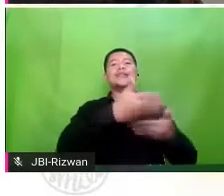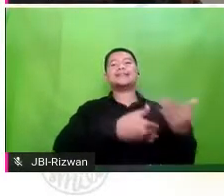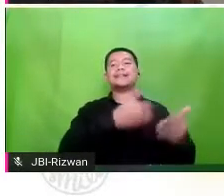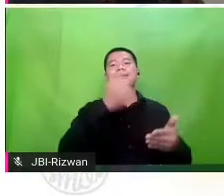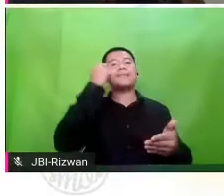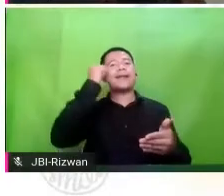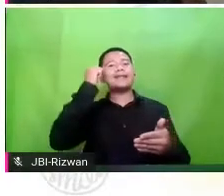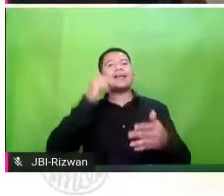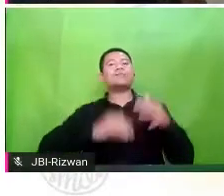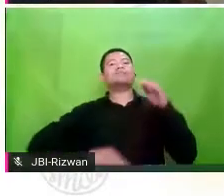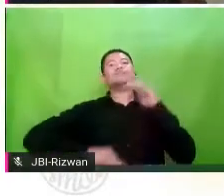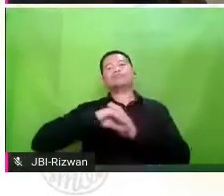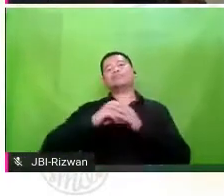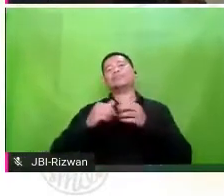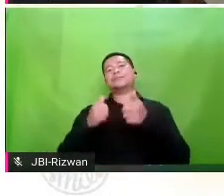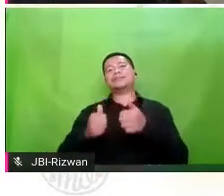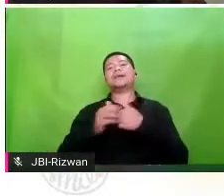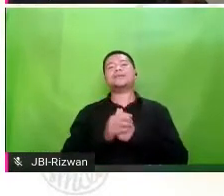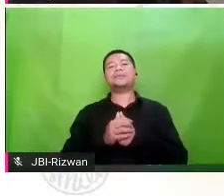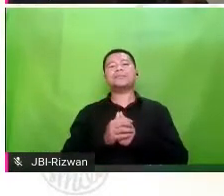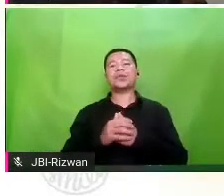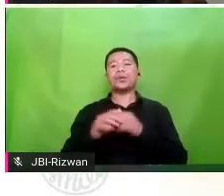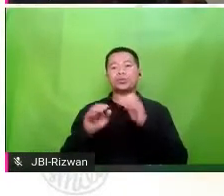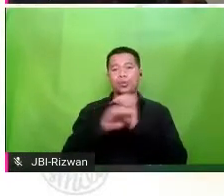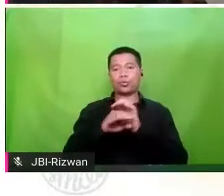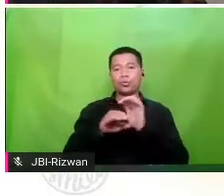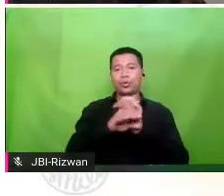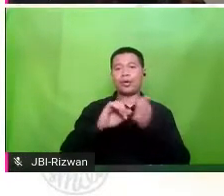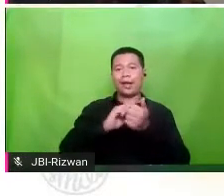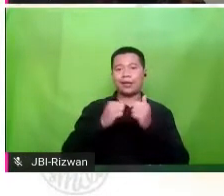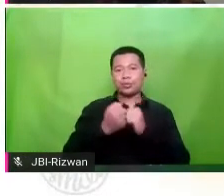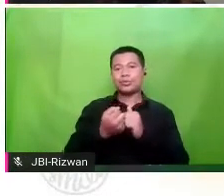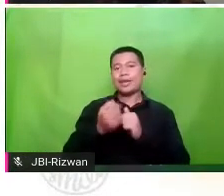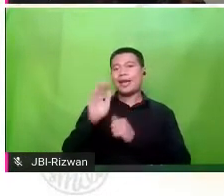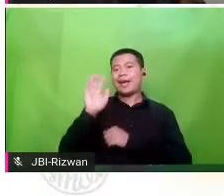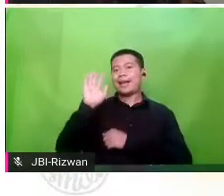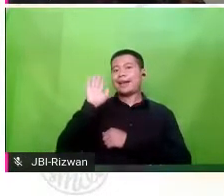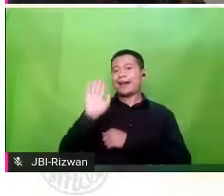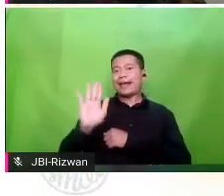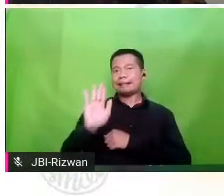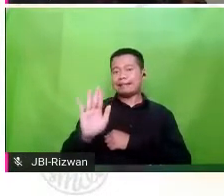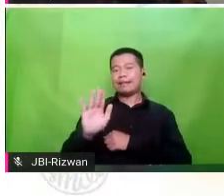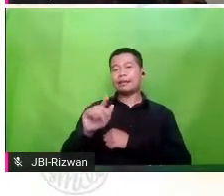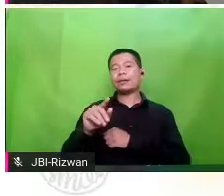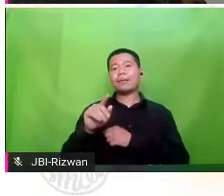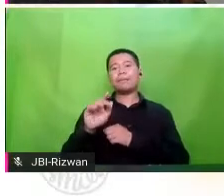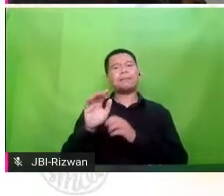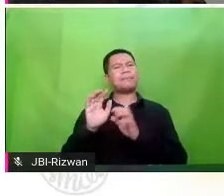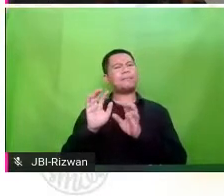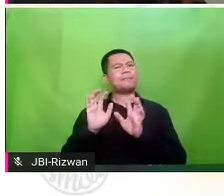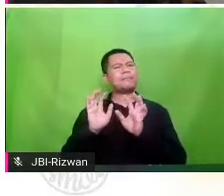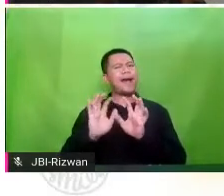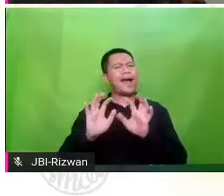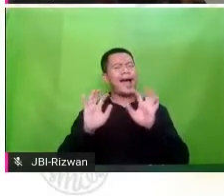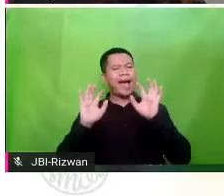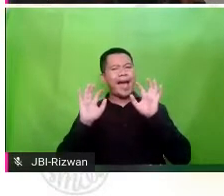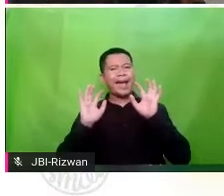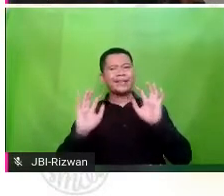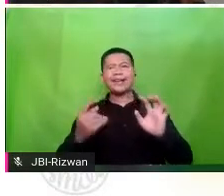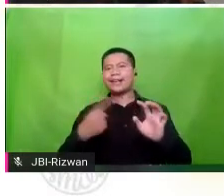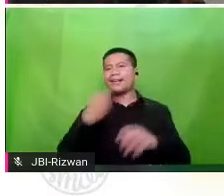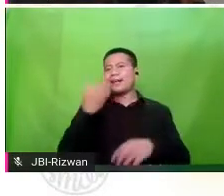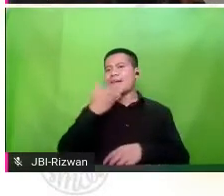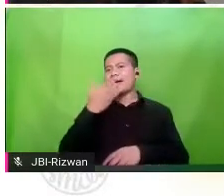optimal. Nah, salah satu kasus nanti yang memang banyak sekali kita bicarakan tentang